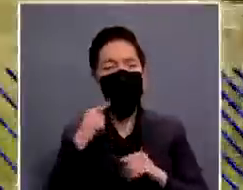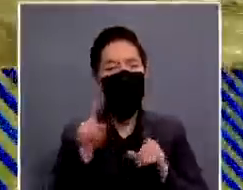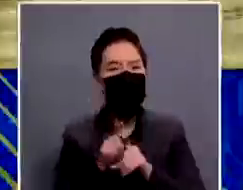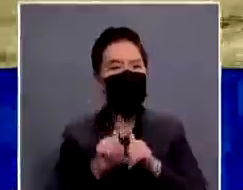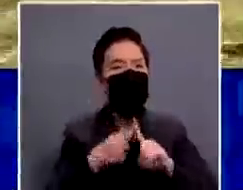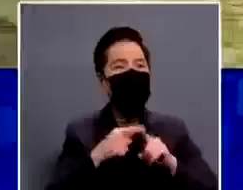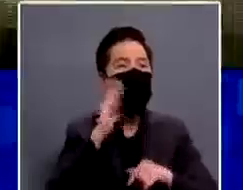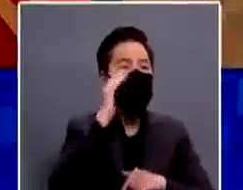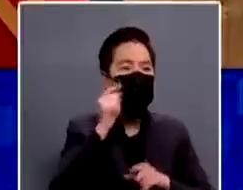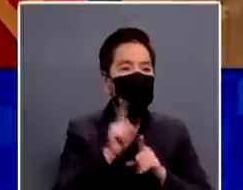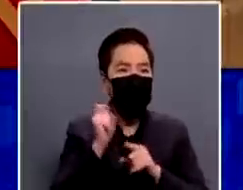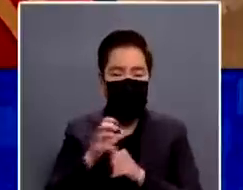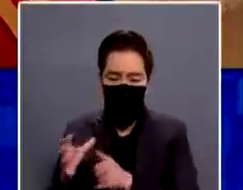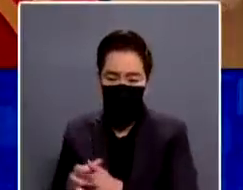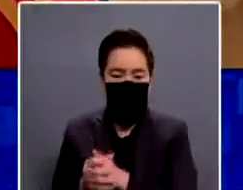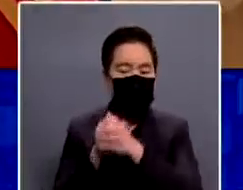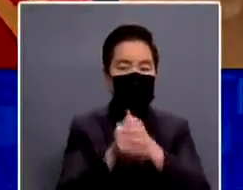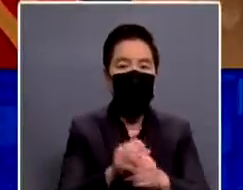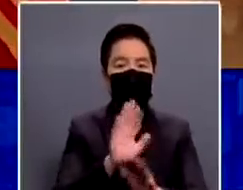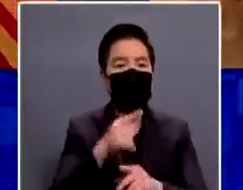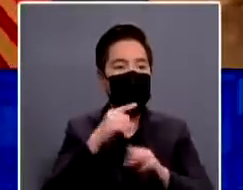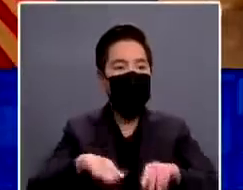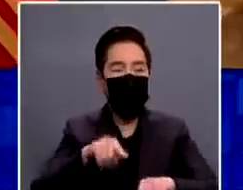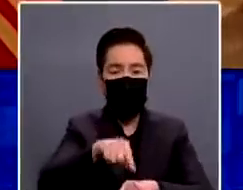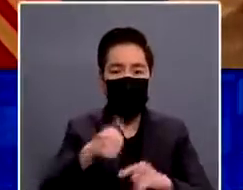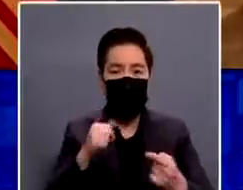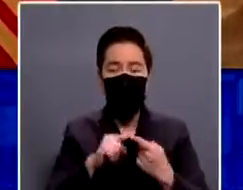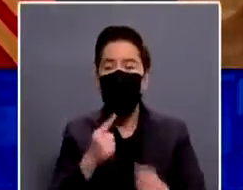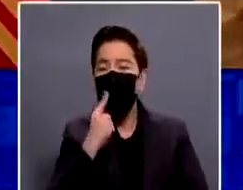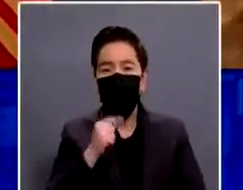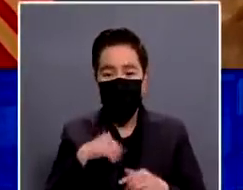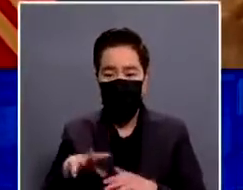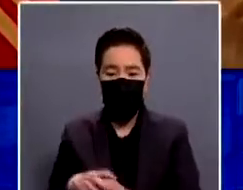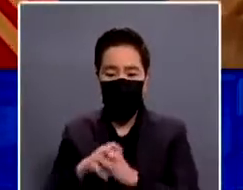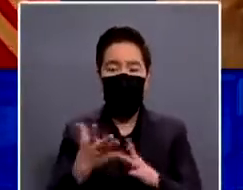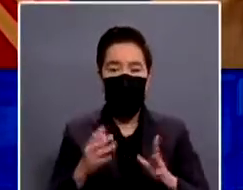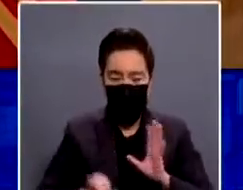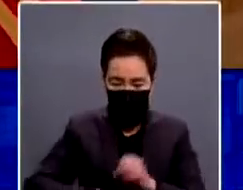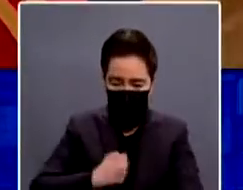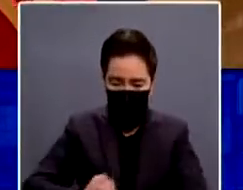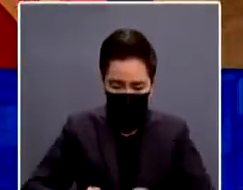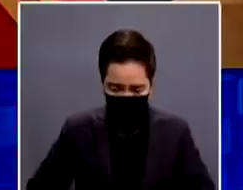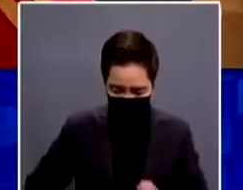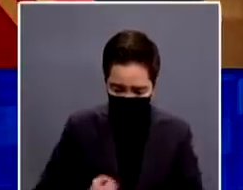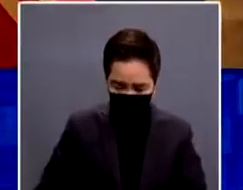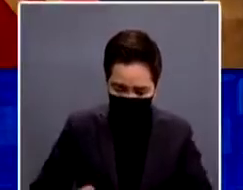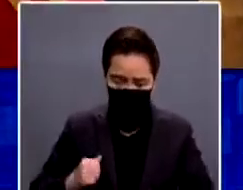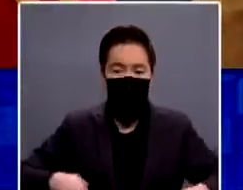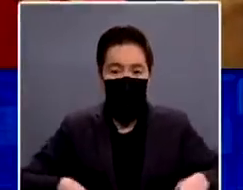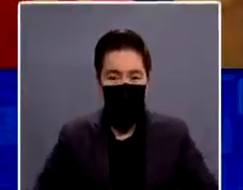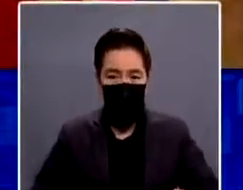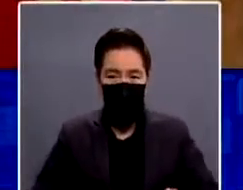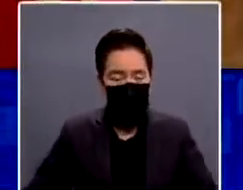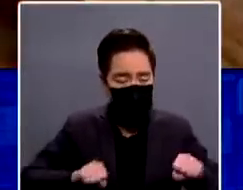ารภาพว่าเป็นผู้ลงมือก่อเหตุลักพาตัวน้องจีน่าโดยอ้างว่านำเด็กใส่ผ้าขาวม้าผูกเอวขึ้นมอเตอร์ไซค์